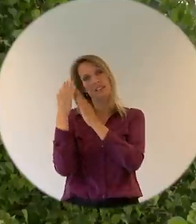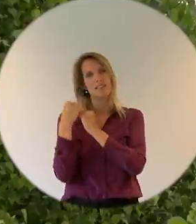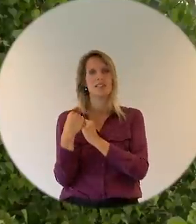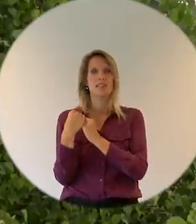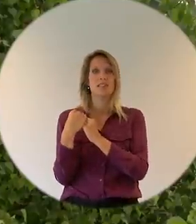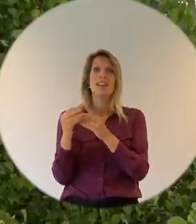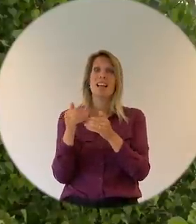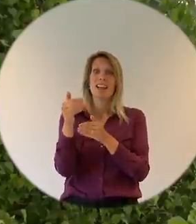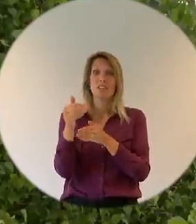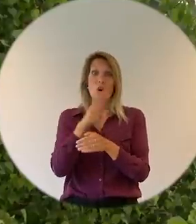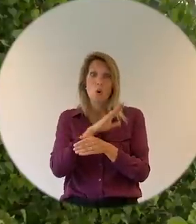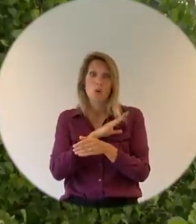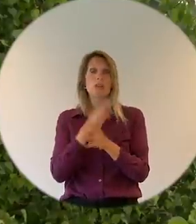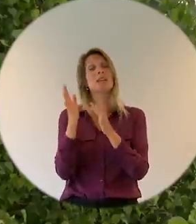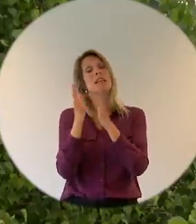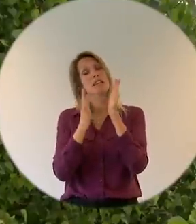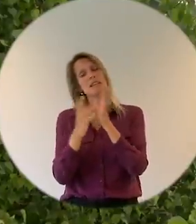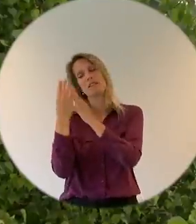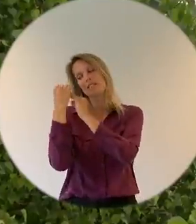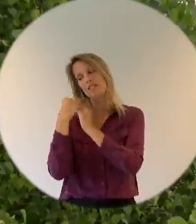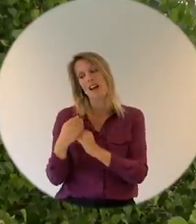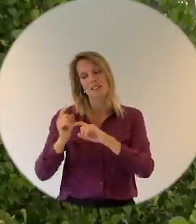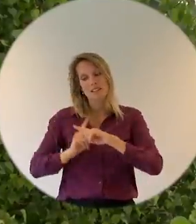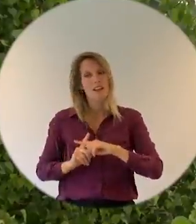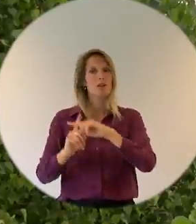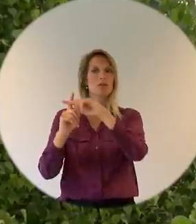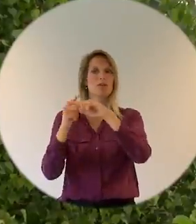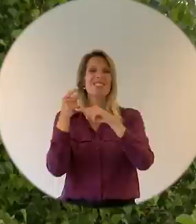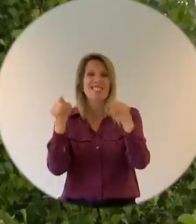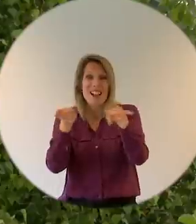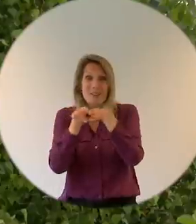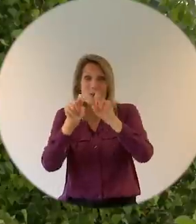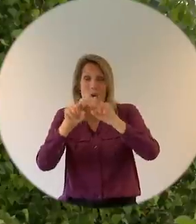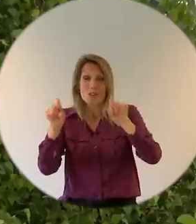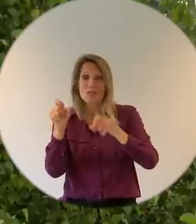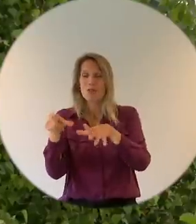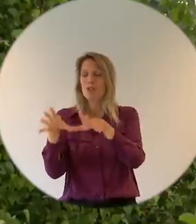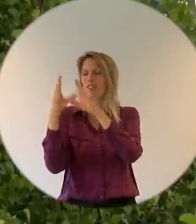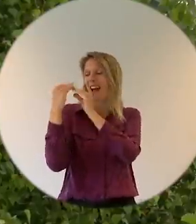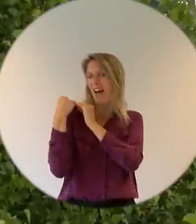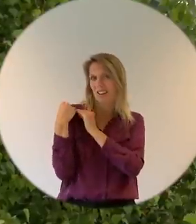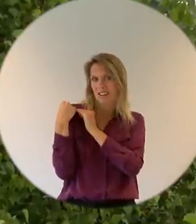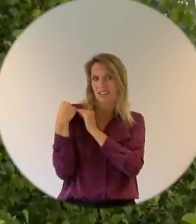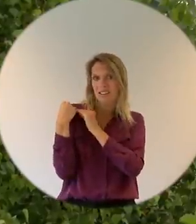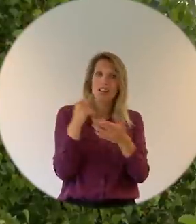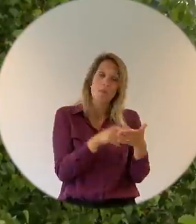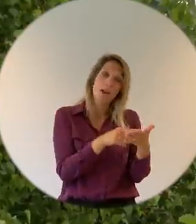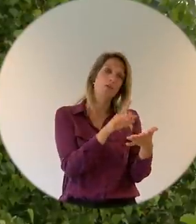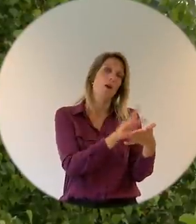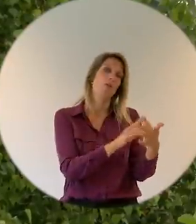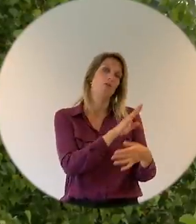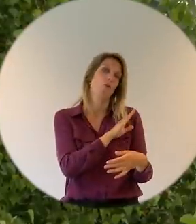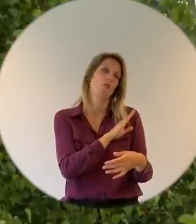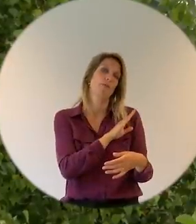en Jezus draagt het kruis. Dat woord dragen gebruikt Paulus als het gaat om het dragen